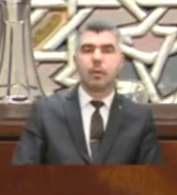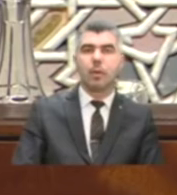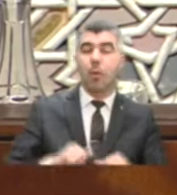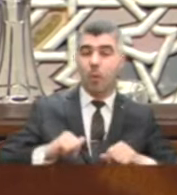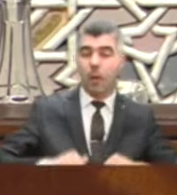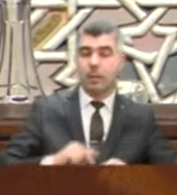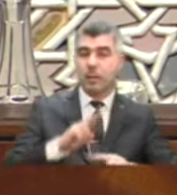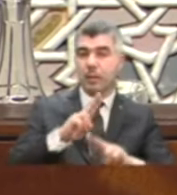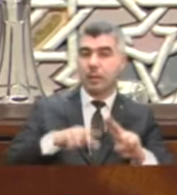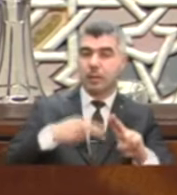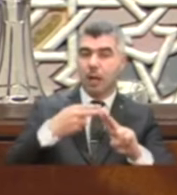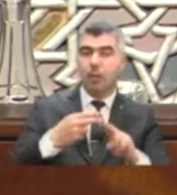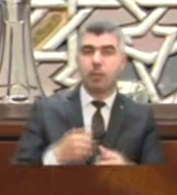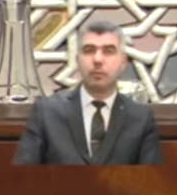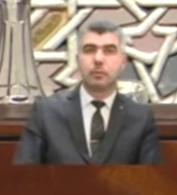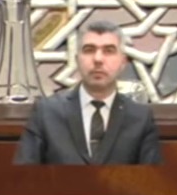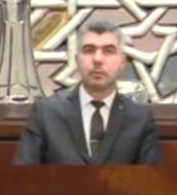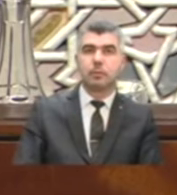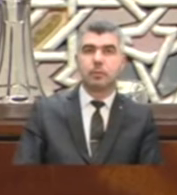جواب السيد